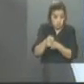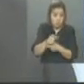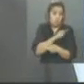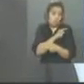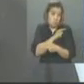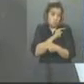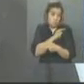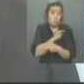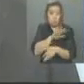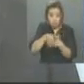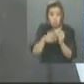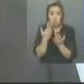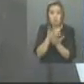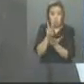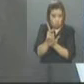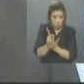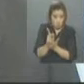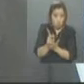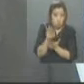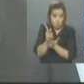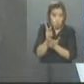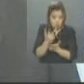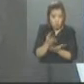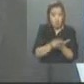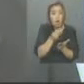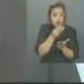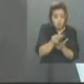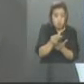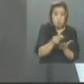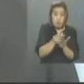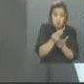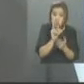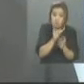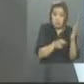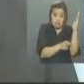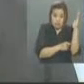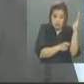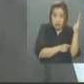ะได้เงินกู้แล้วก็สามารถจะซื้ออย่างนะซึ่ง ก็ซื้อได้เลยตาม